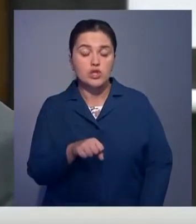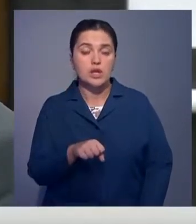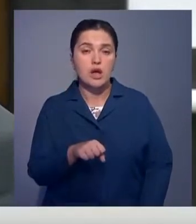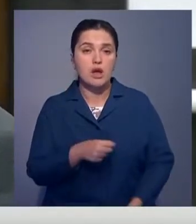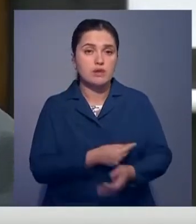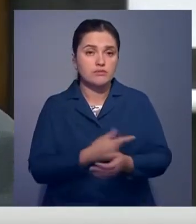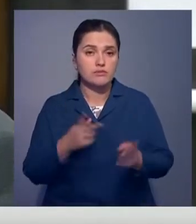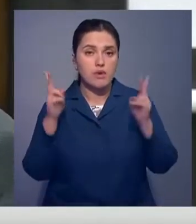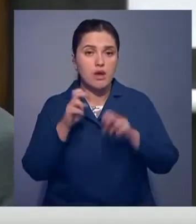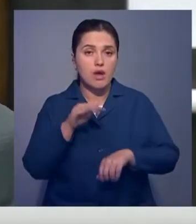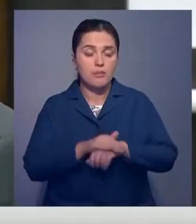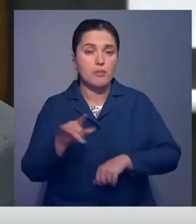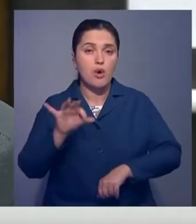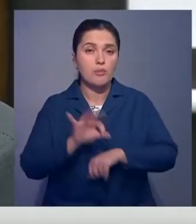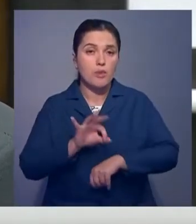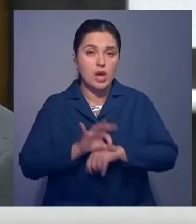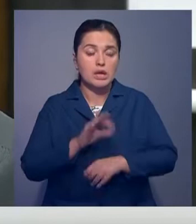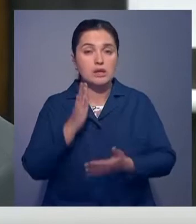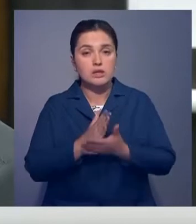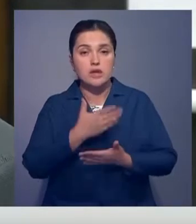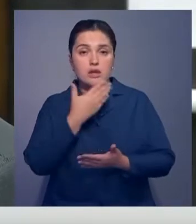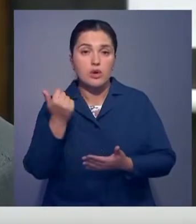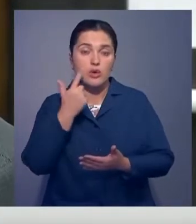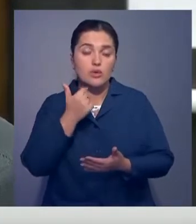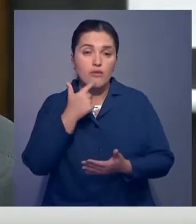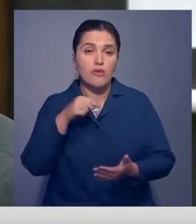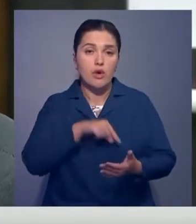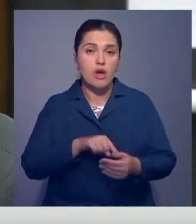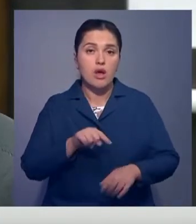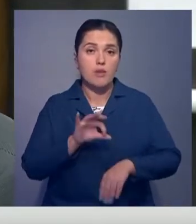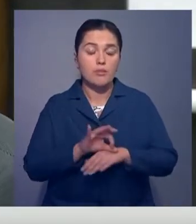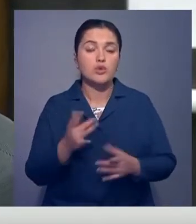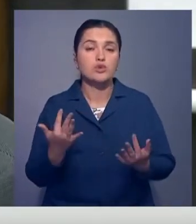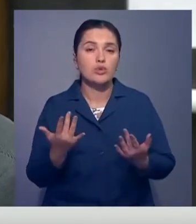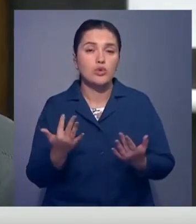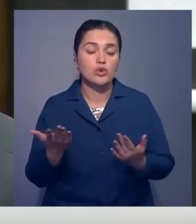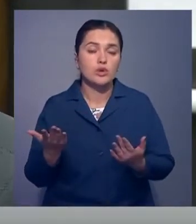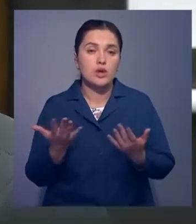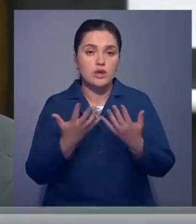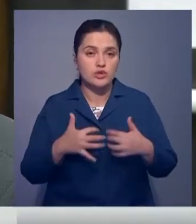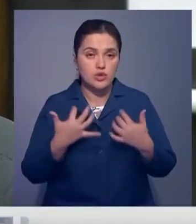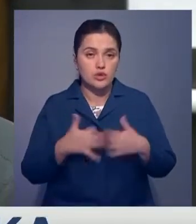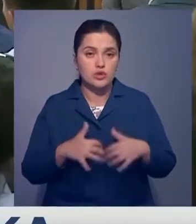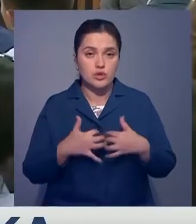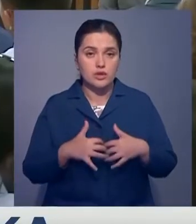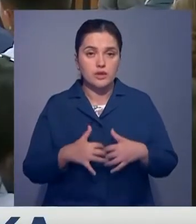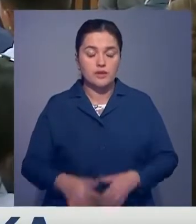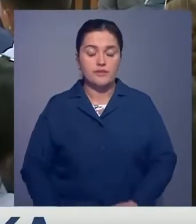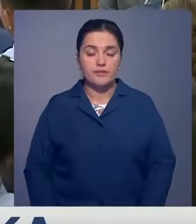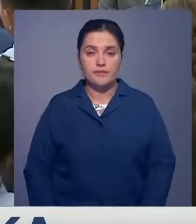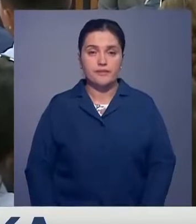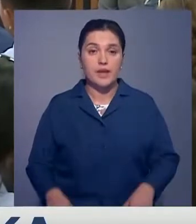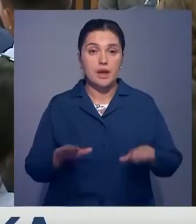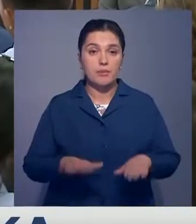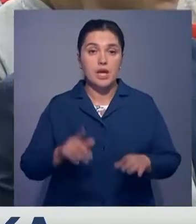причем рисунков для в крови допустим возбудитель если приступа в каком количестве то есть сын уже есть или нет места для